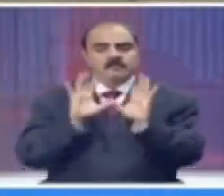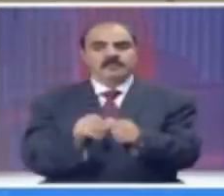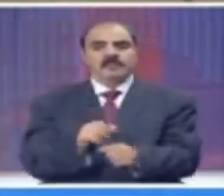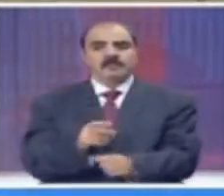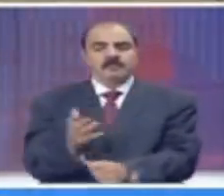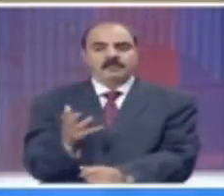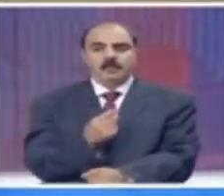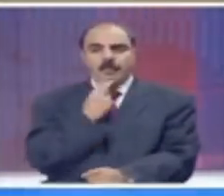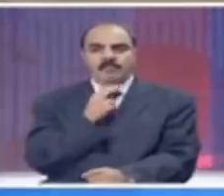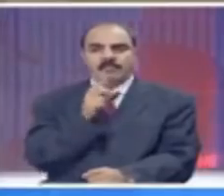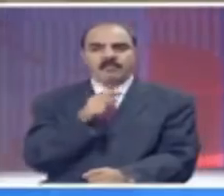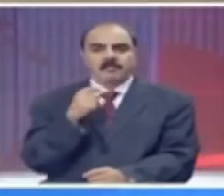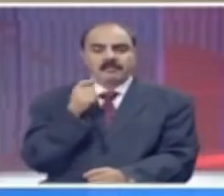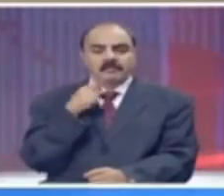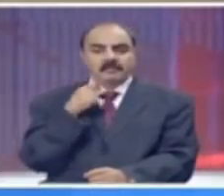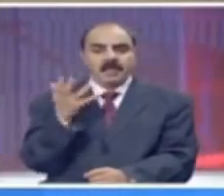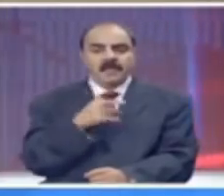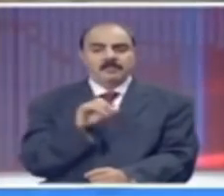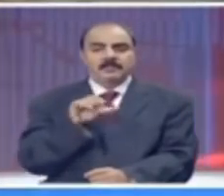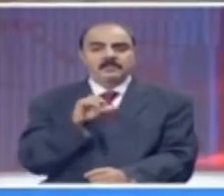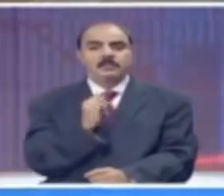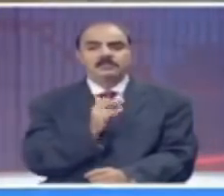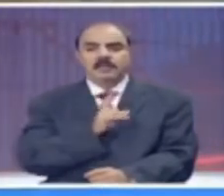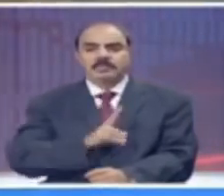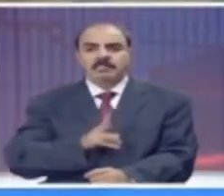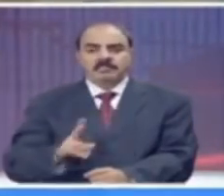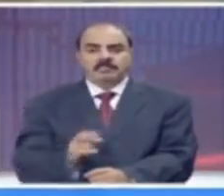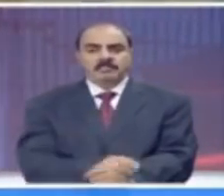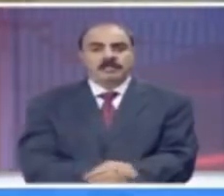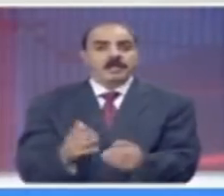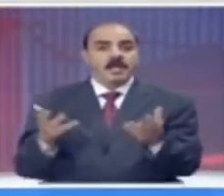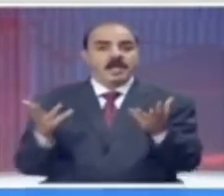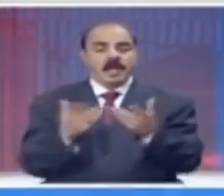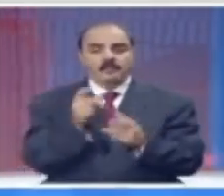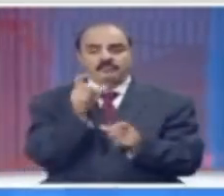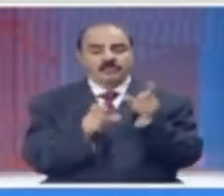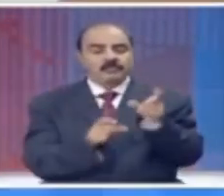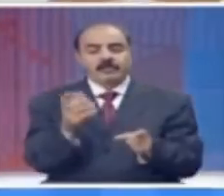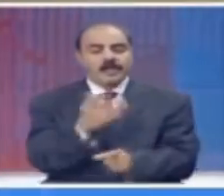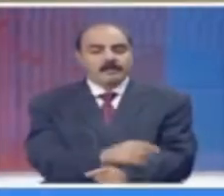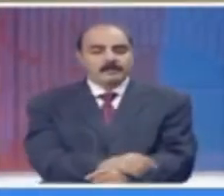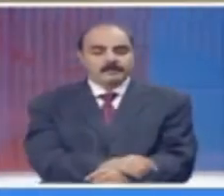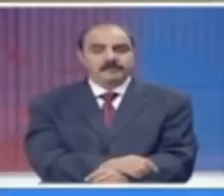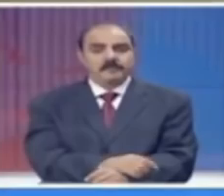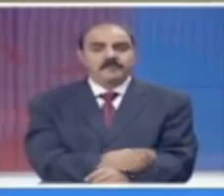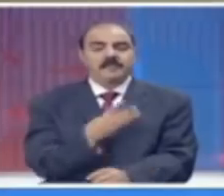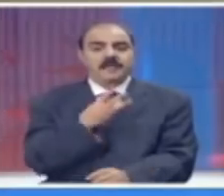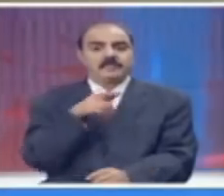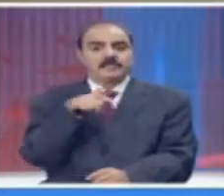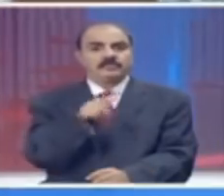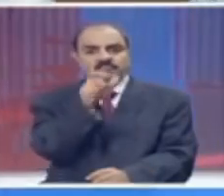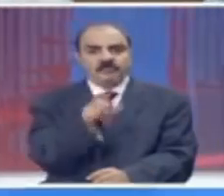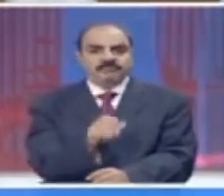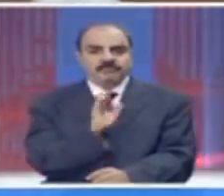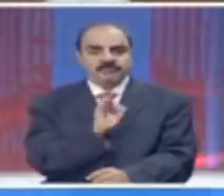تلك الحملات عن ضبط 59 قضية متنوعة بلغ عدد المتهمين فيها 63